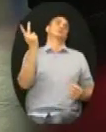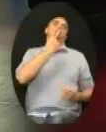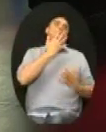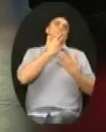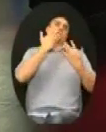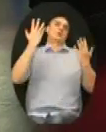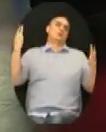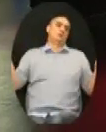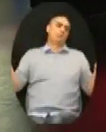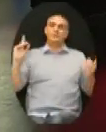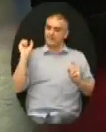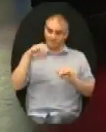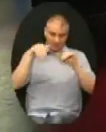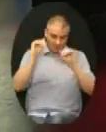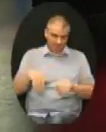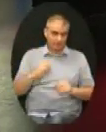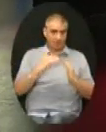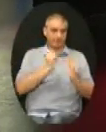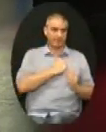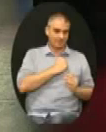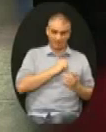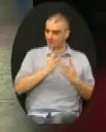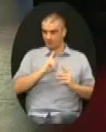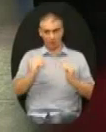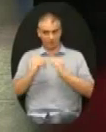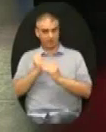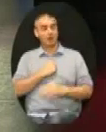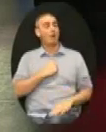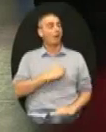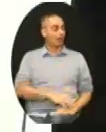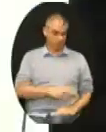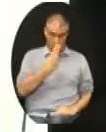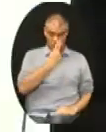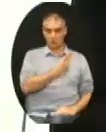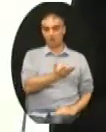זה ברור לי. מי בא לטבול לפי הלכה ומי בא לא לפי הלכה. זה גם רואים